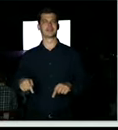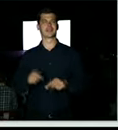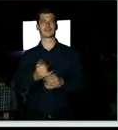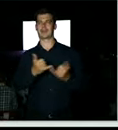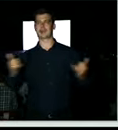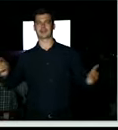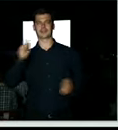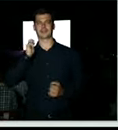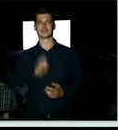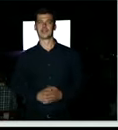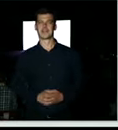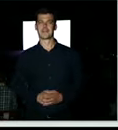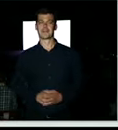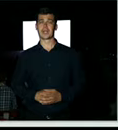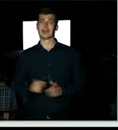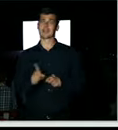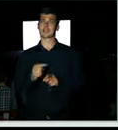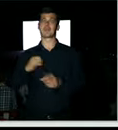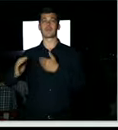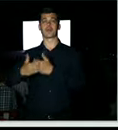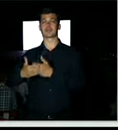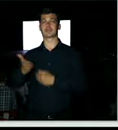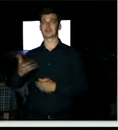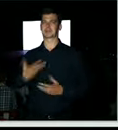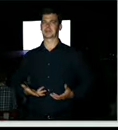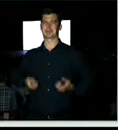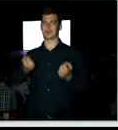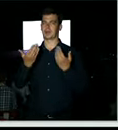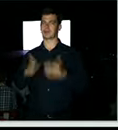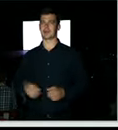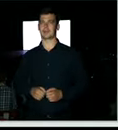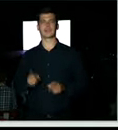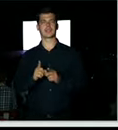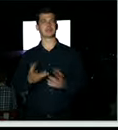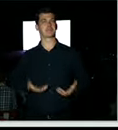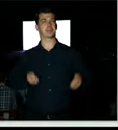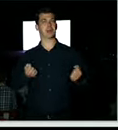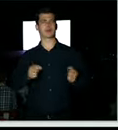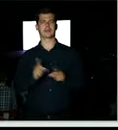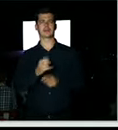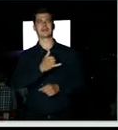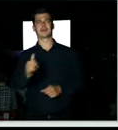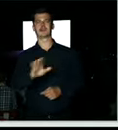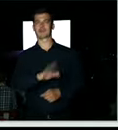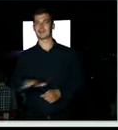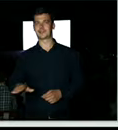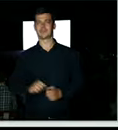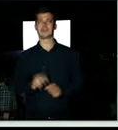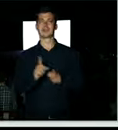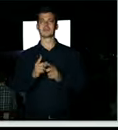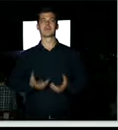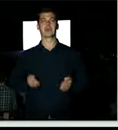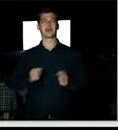innych finalistek. Mąż wspiera mnie, wspierają też i dzieci,